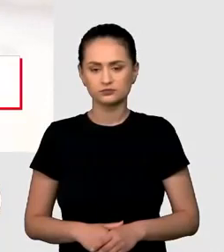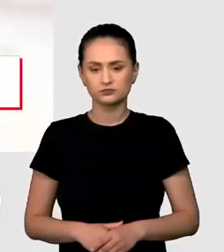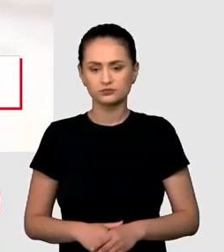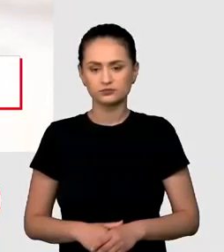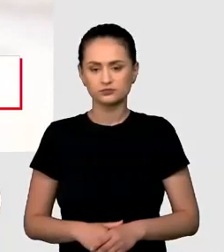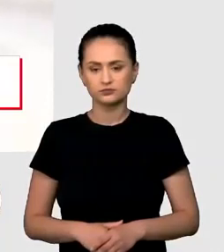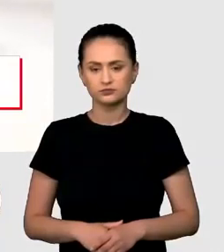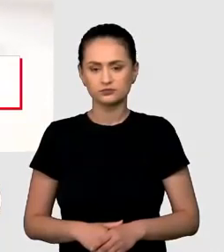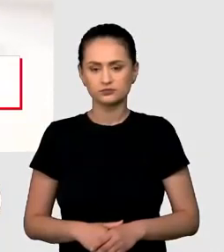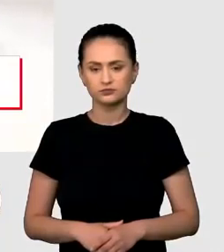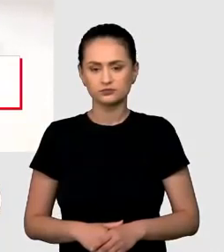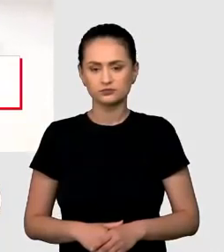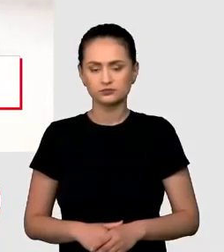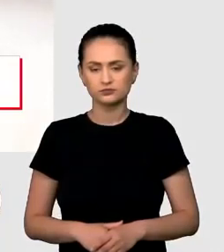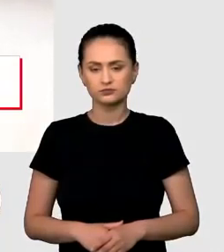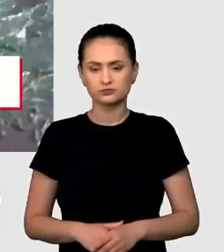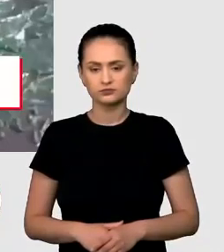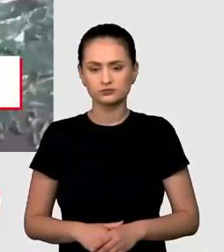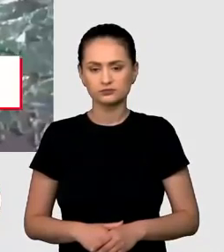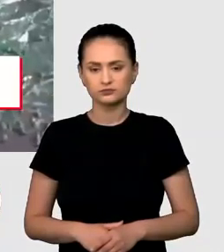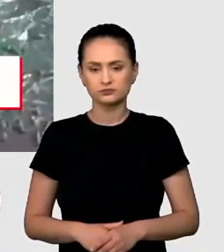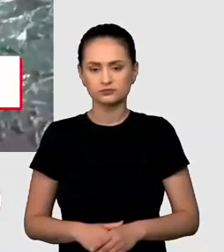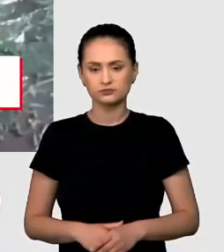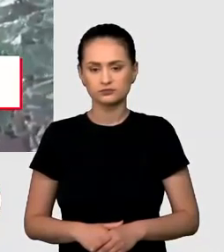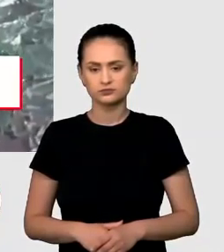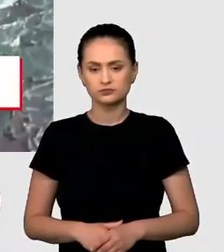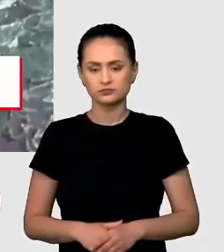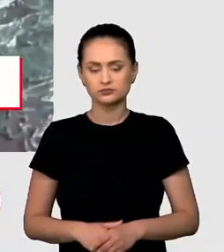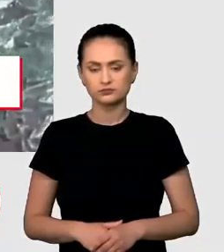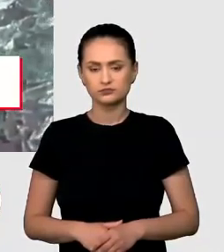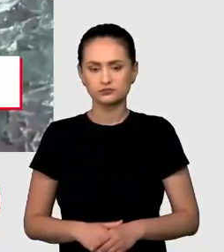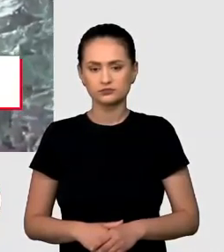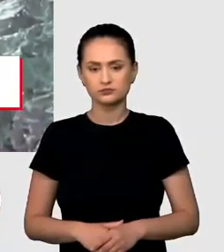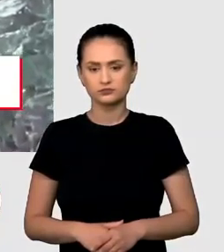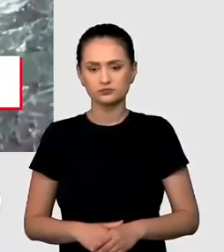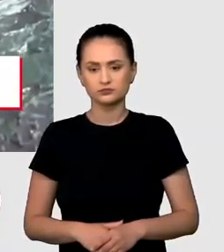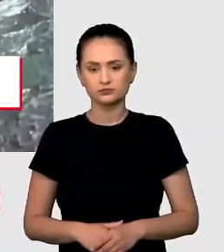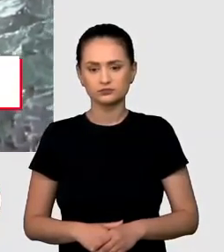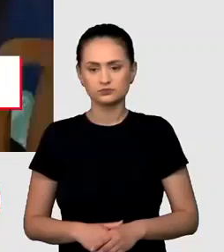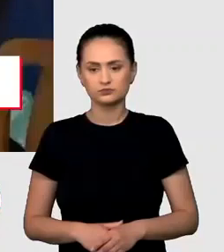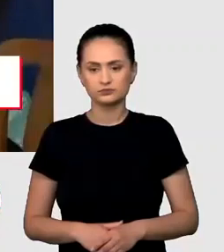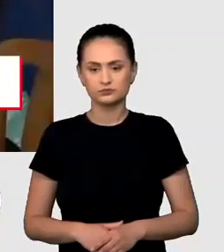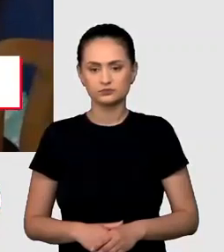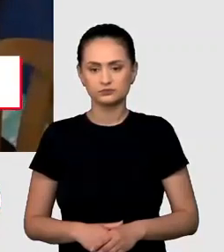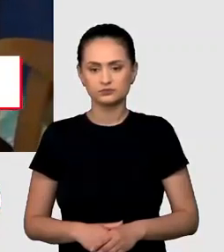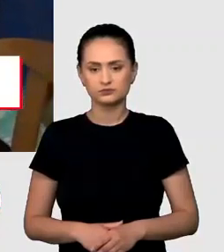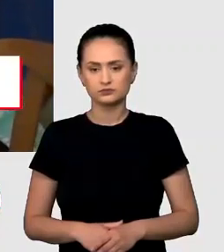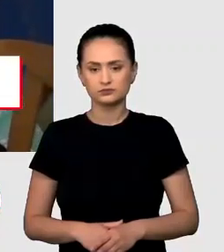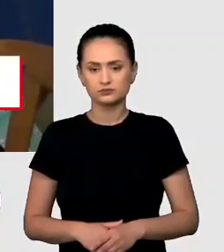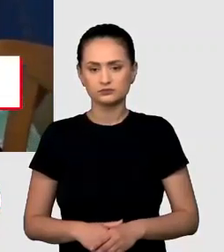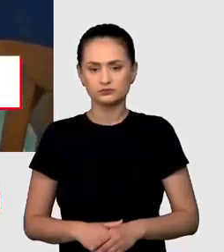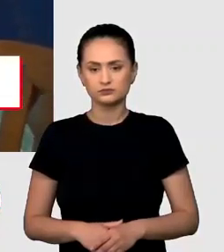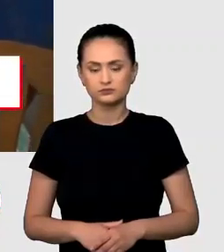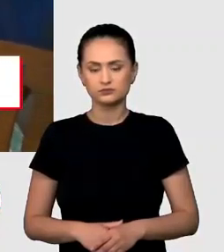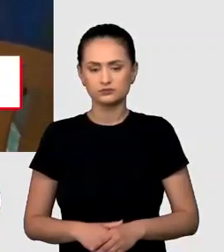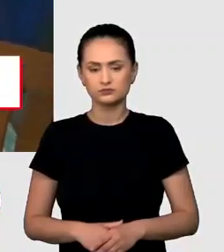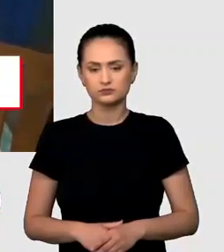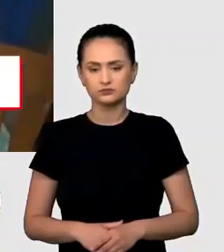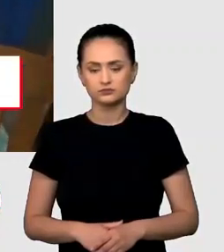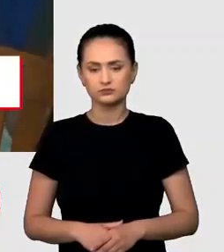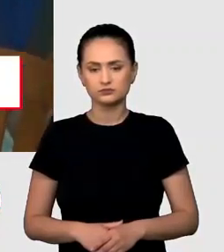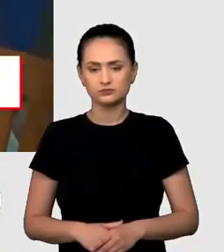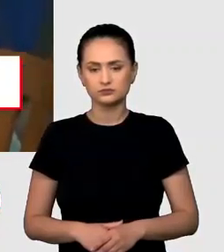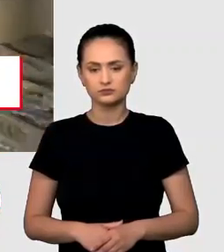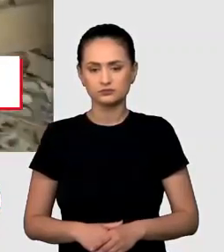живая. А что произошло? Он так, что ты не видишь, прилет, говорит. Страшно, а как жить? Там же в доме все